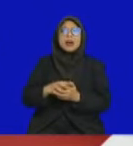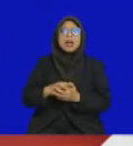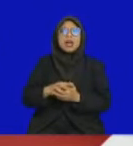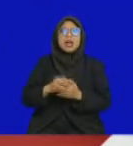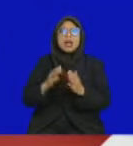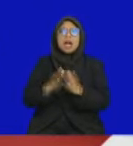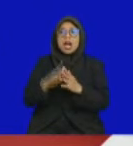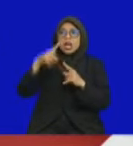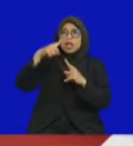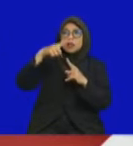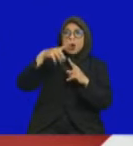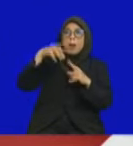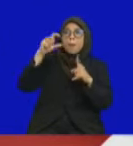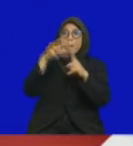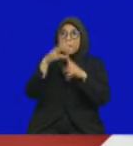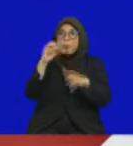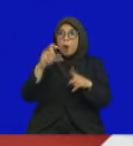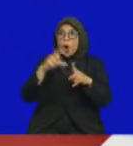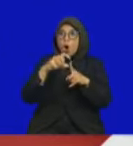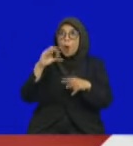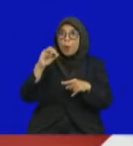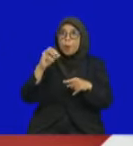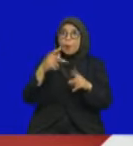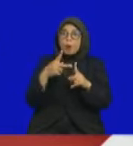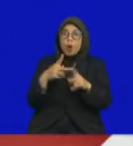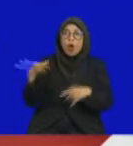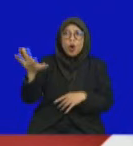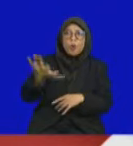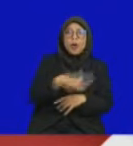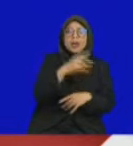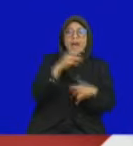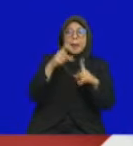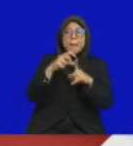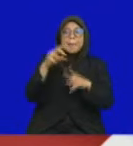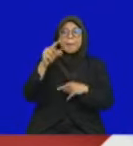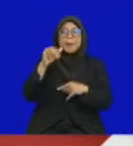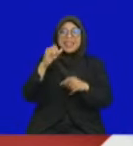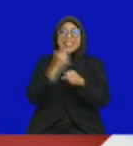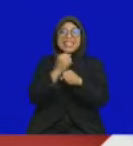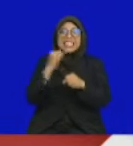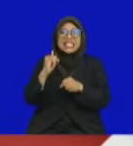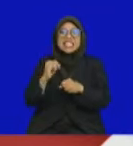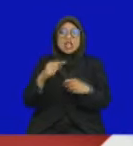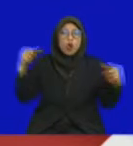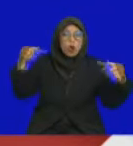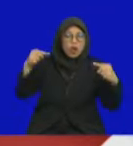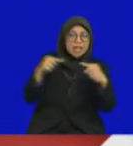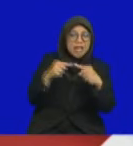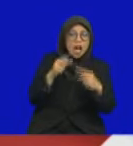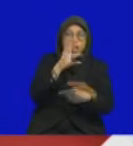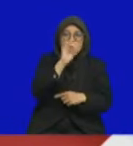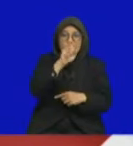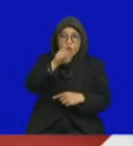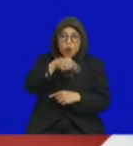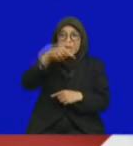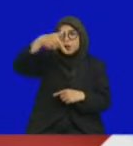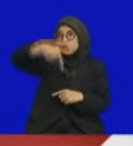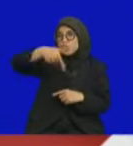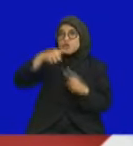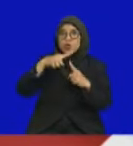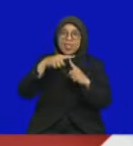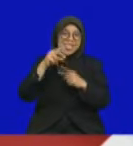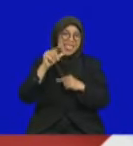Popoh dan Perigi itu 0,7 triliun koneksitas sudah dibangun antara